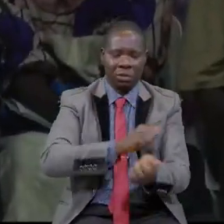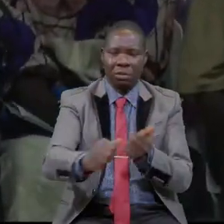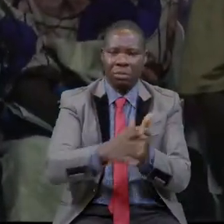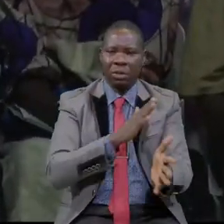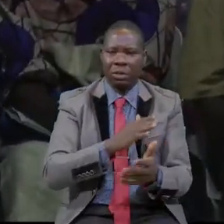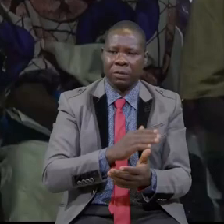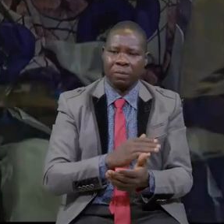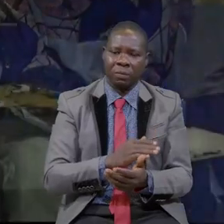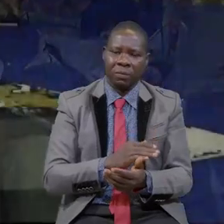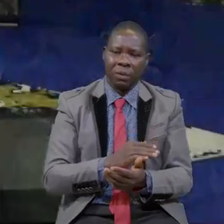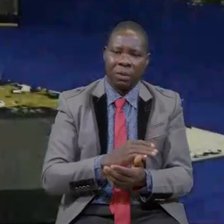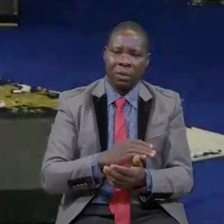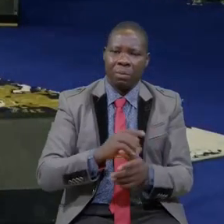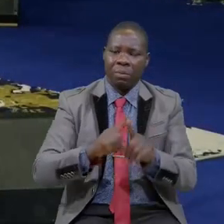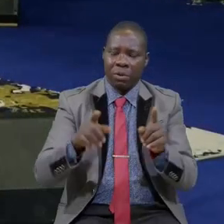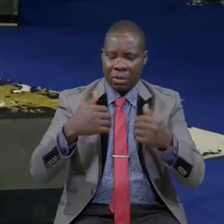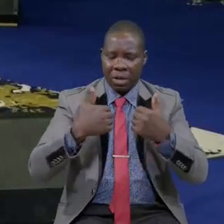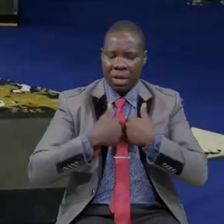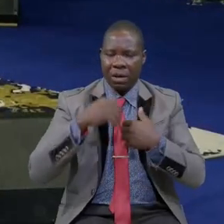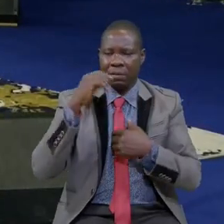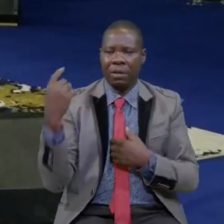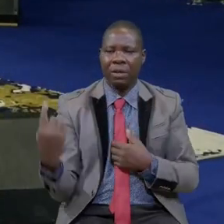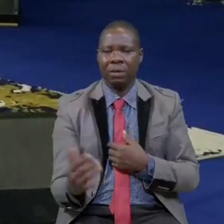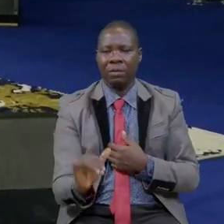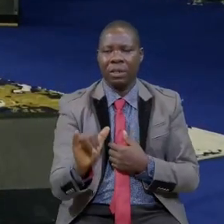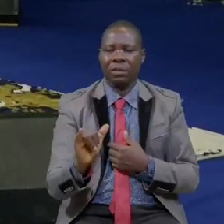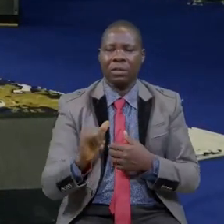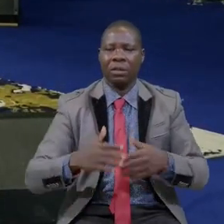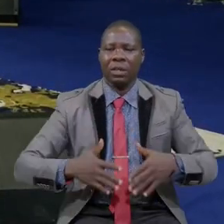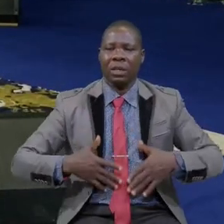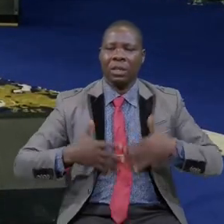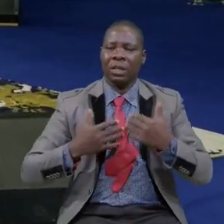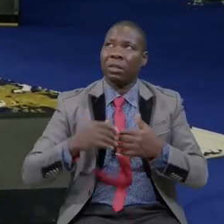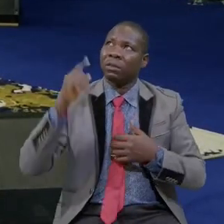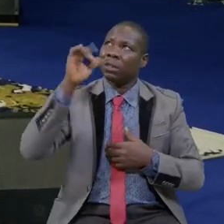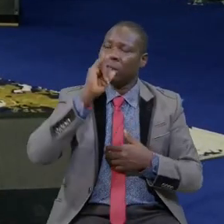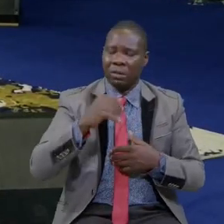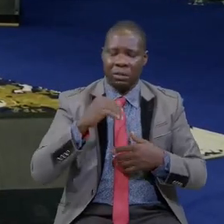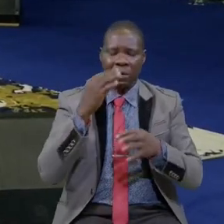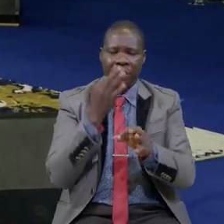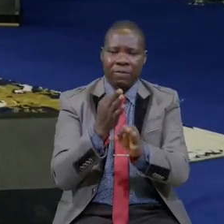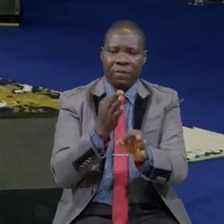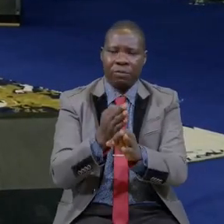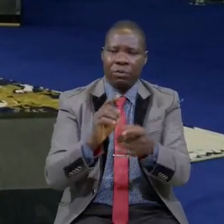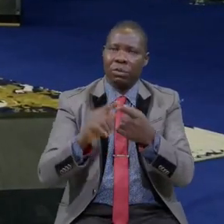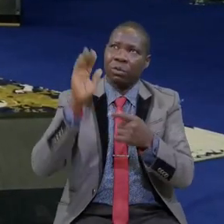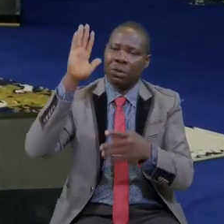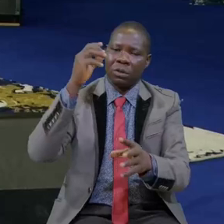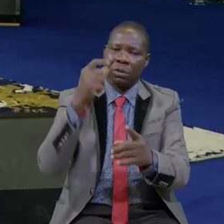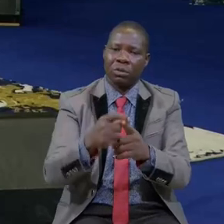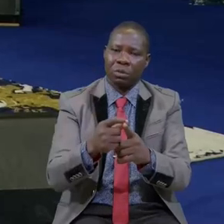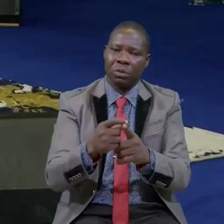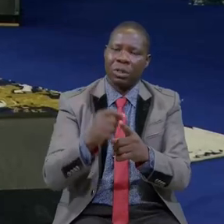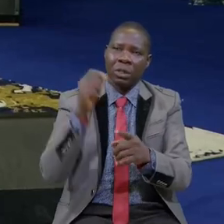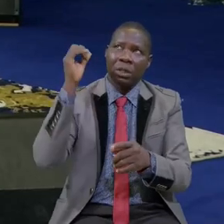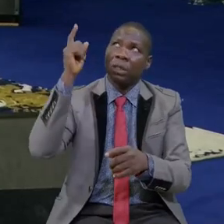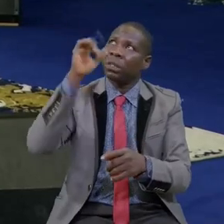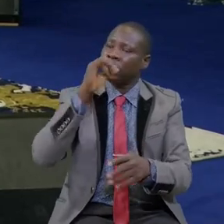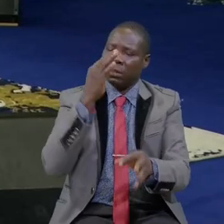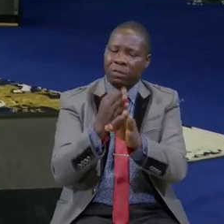Mais qu'il ait la vie éternelle. Il est fidèle à sa parole. Il est fidèle à son Fils. Et